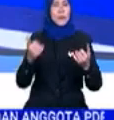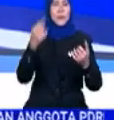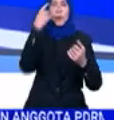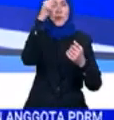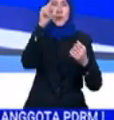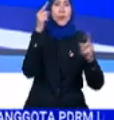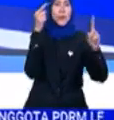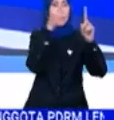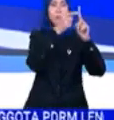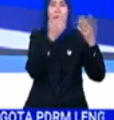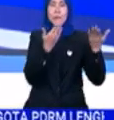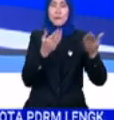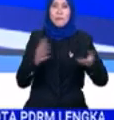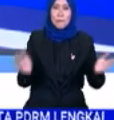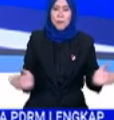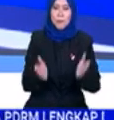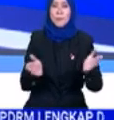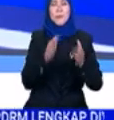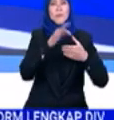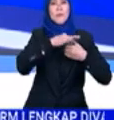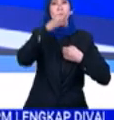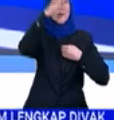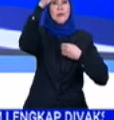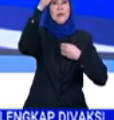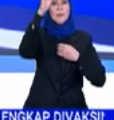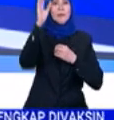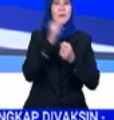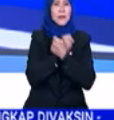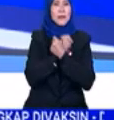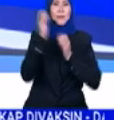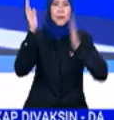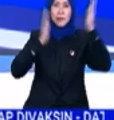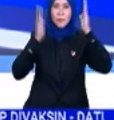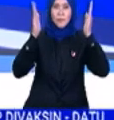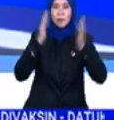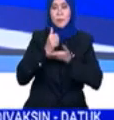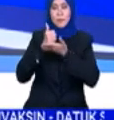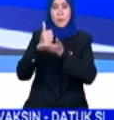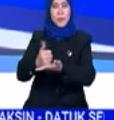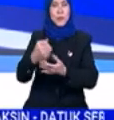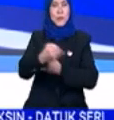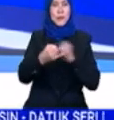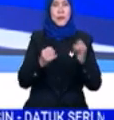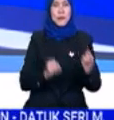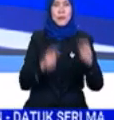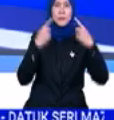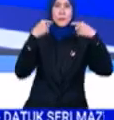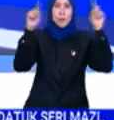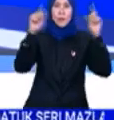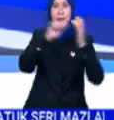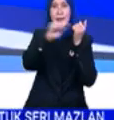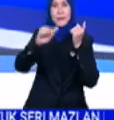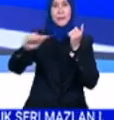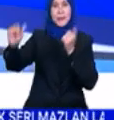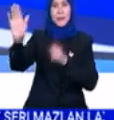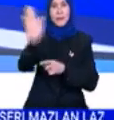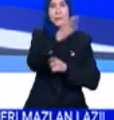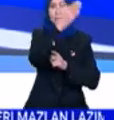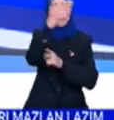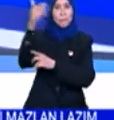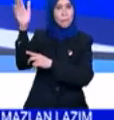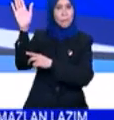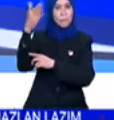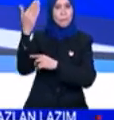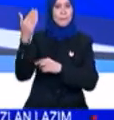menyemai protista dan kalangan masyarakat setempat seharusnya memacu catatan Muksin Principal jalur